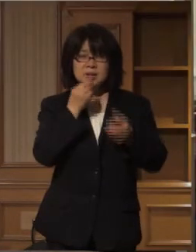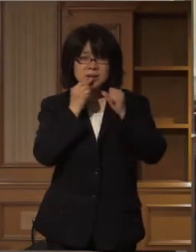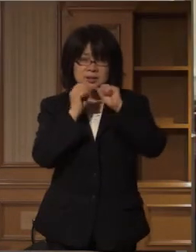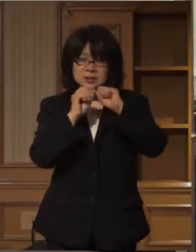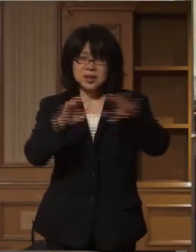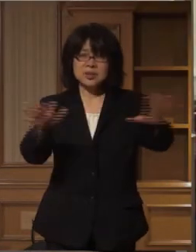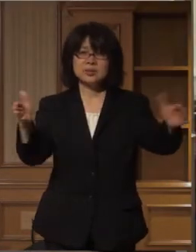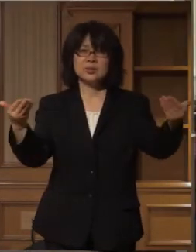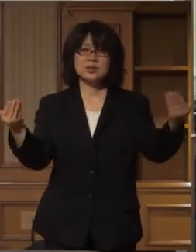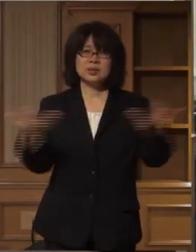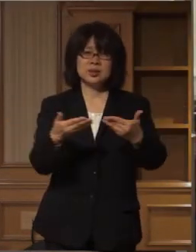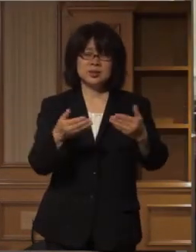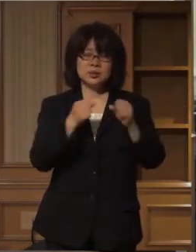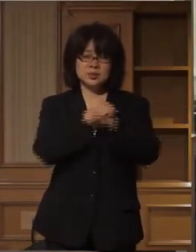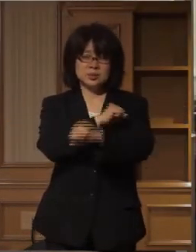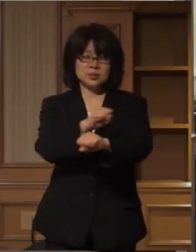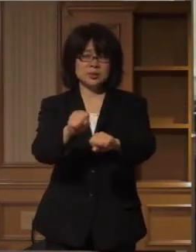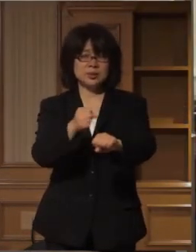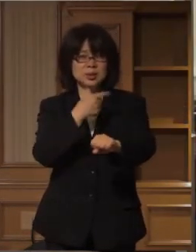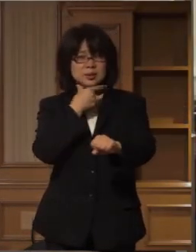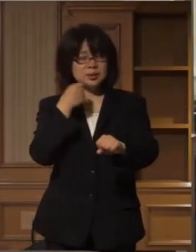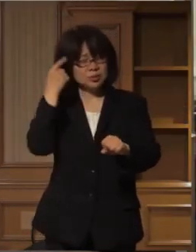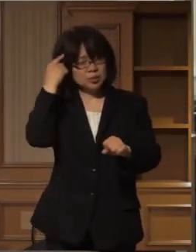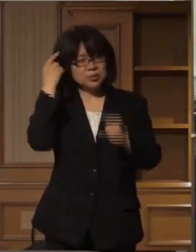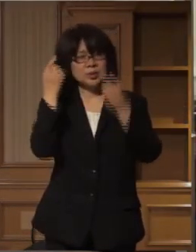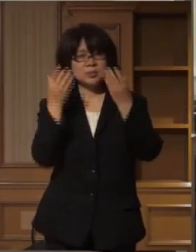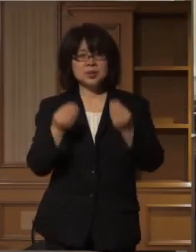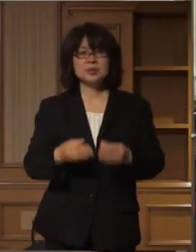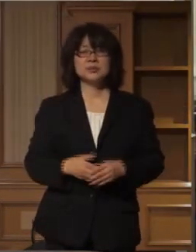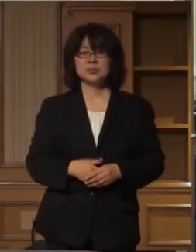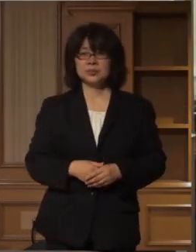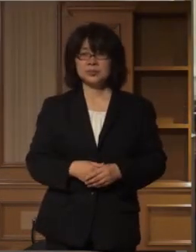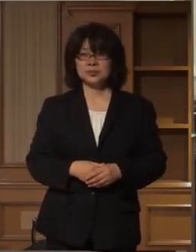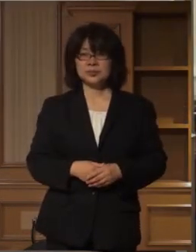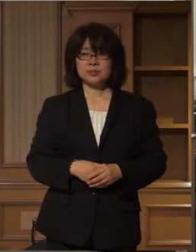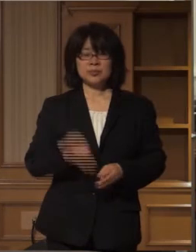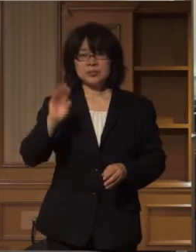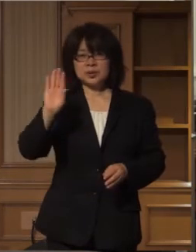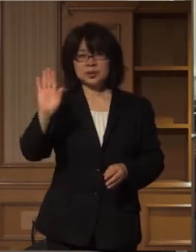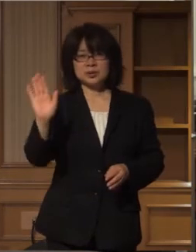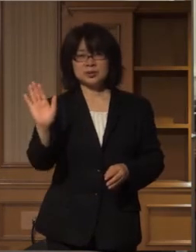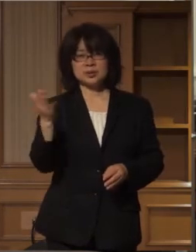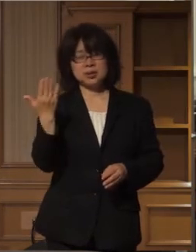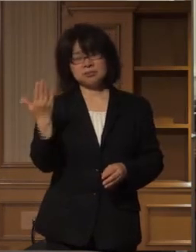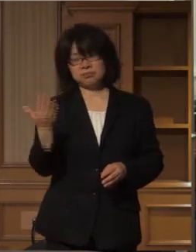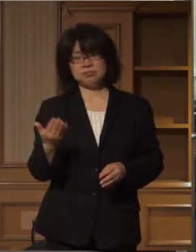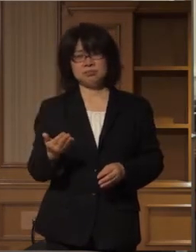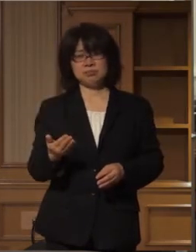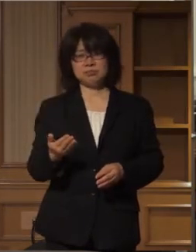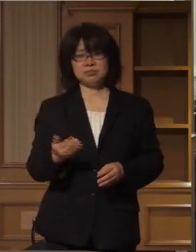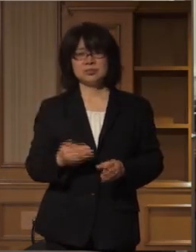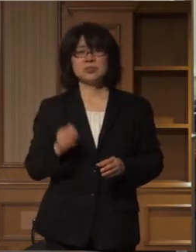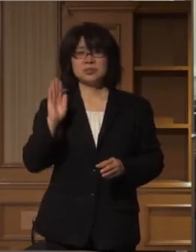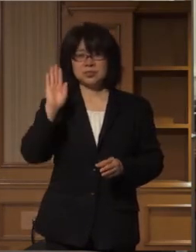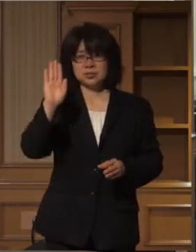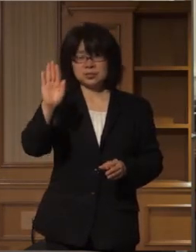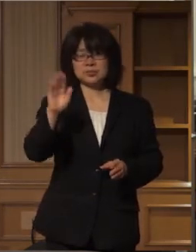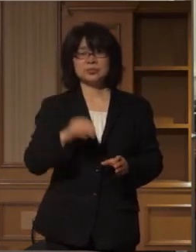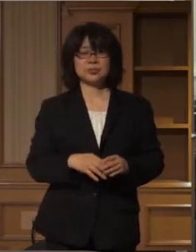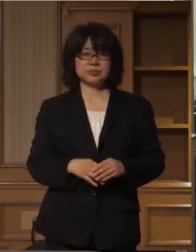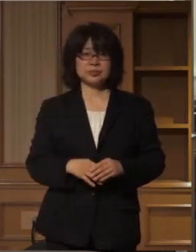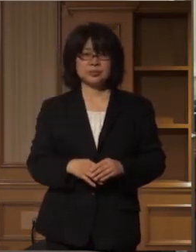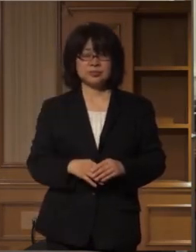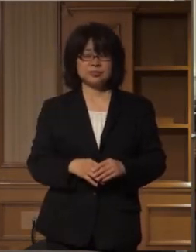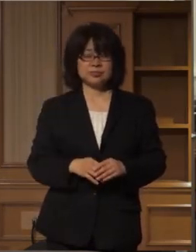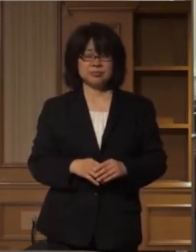で、でところがですね、それからまあ実際に海外宣教の道が開かれて、いろんなところに世界